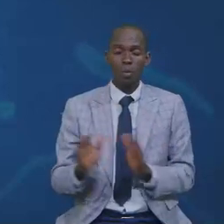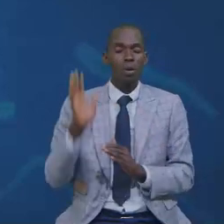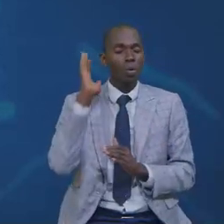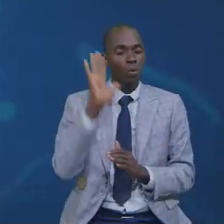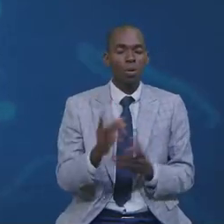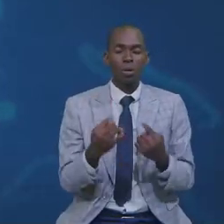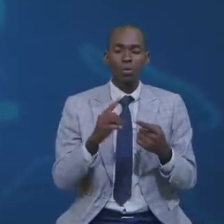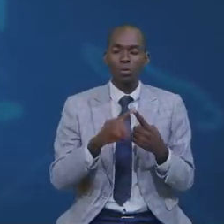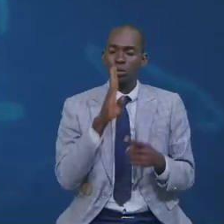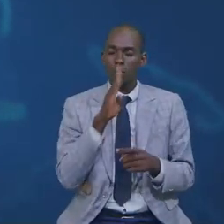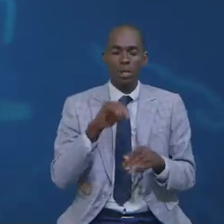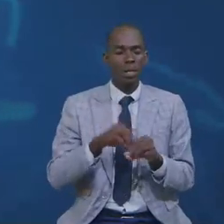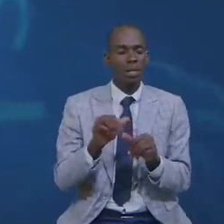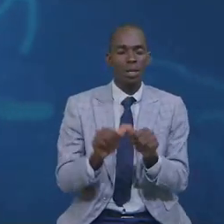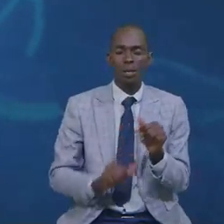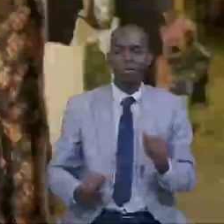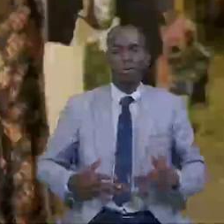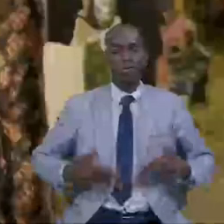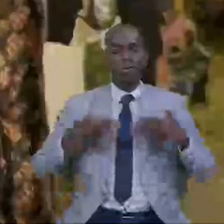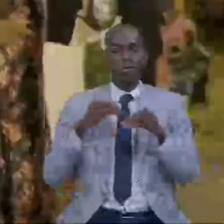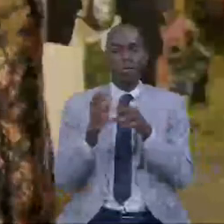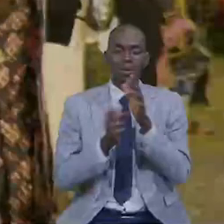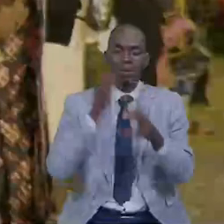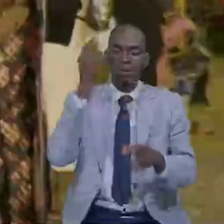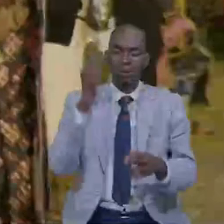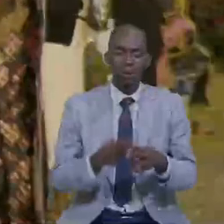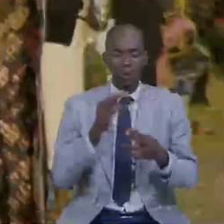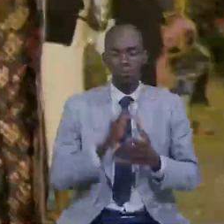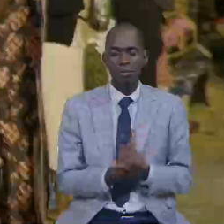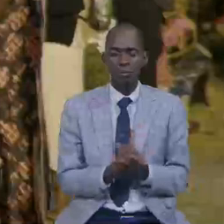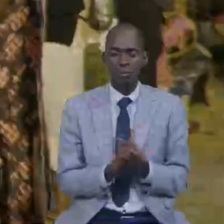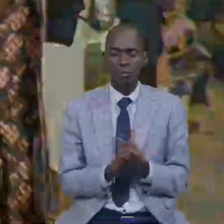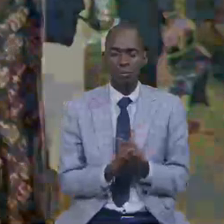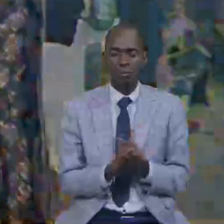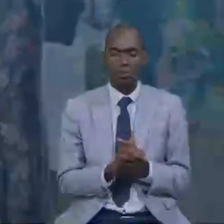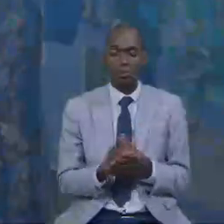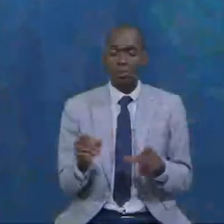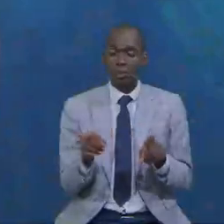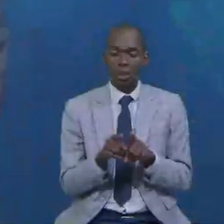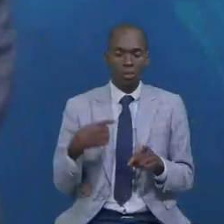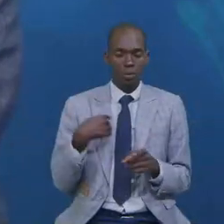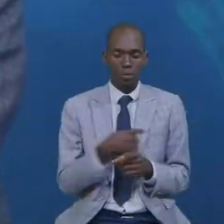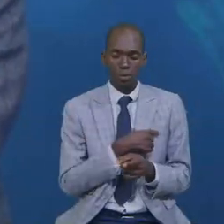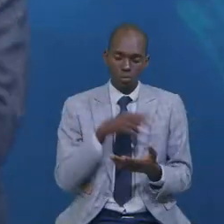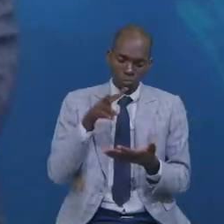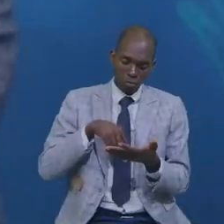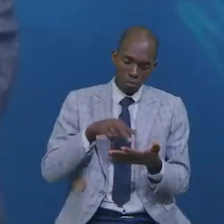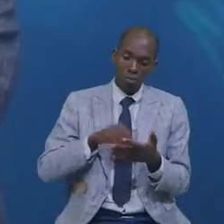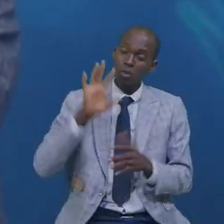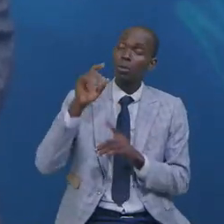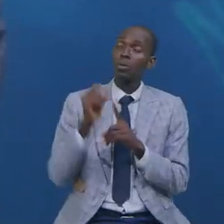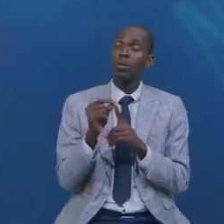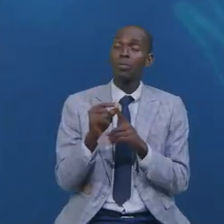soit accompli dans chaque vie au nom de Jésus comme nous lisons ta